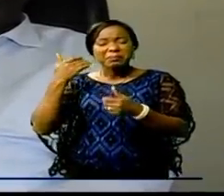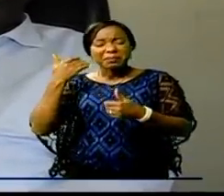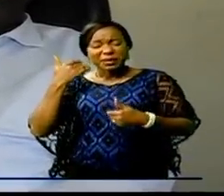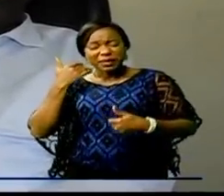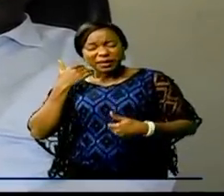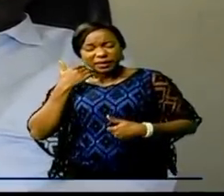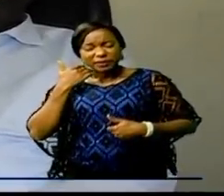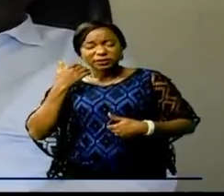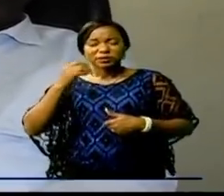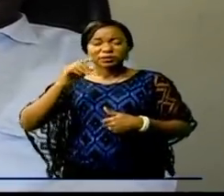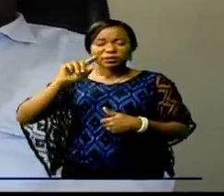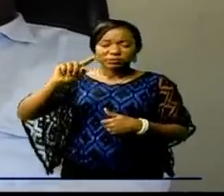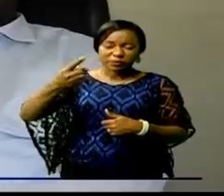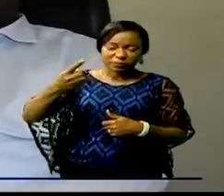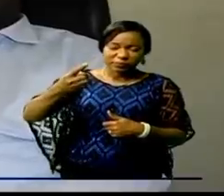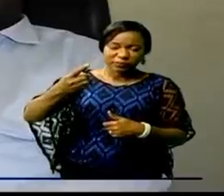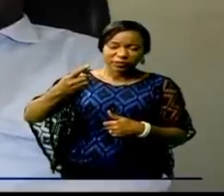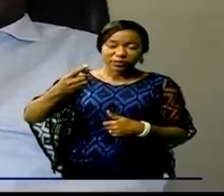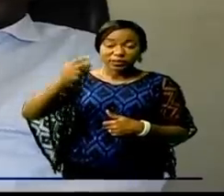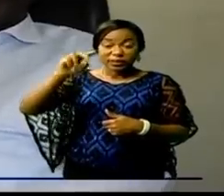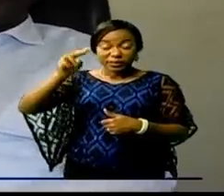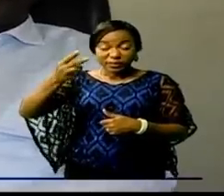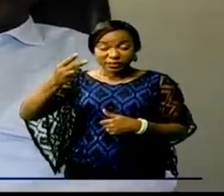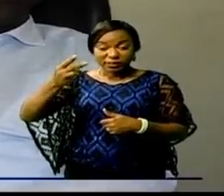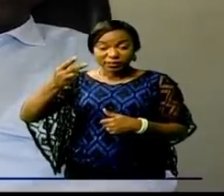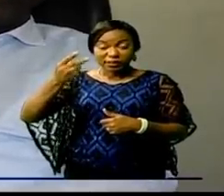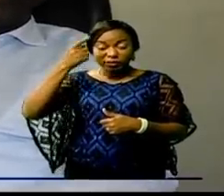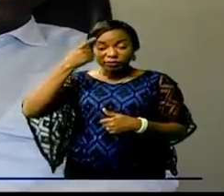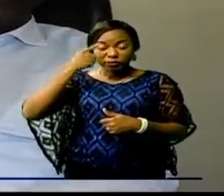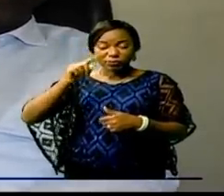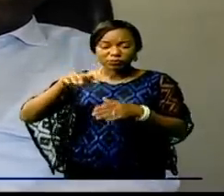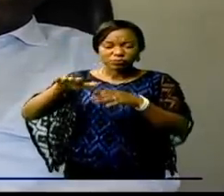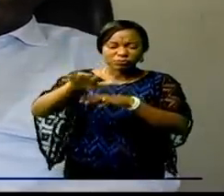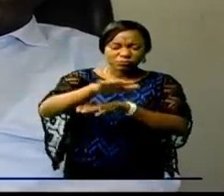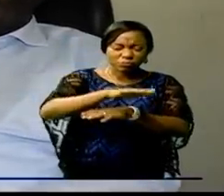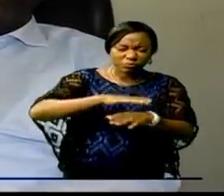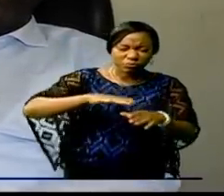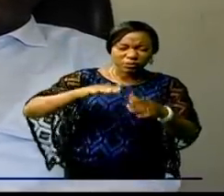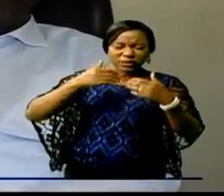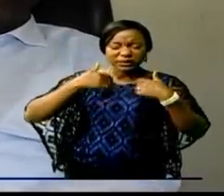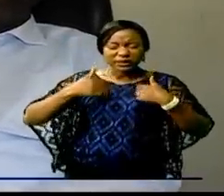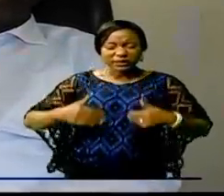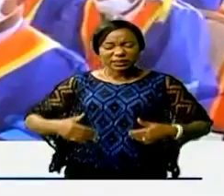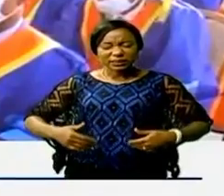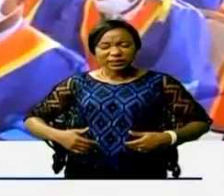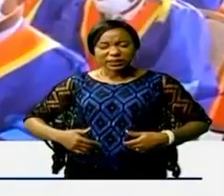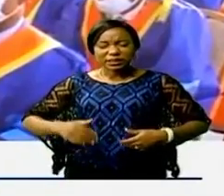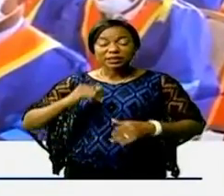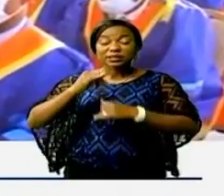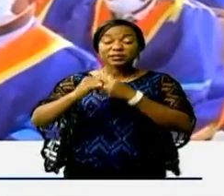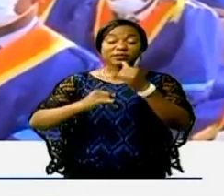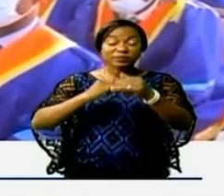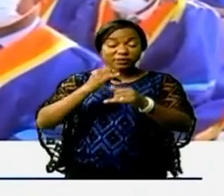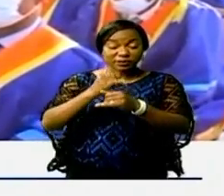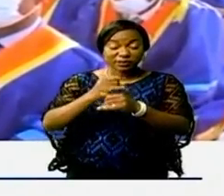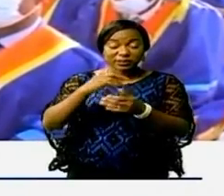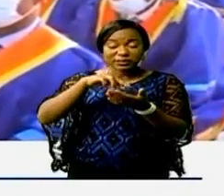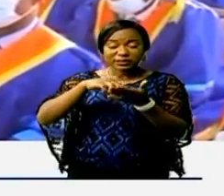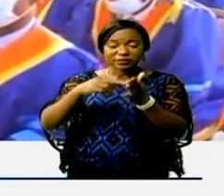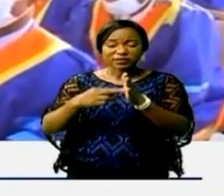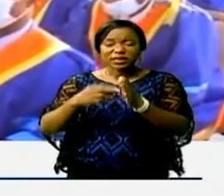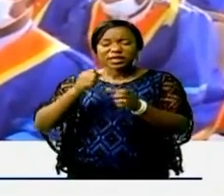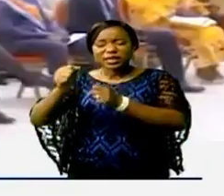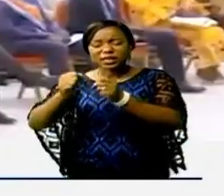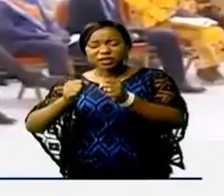premier programme. Le deuxième programme, c'est la couverture sanitaire universelle. Pierre Locadi a aussi salué